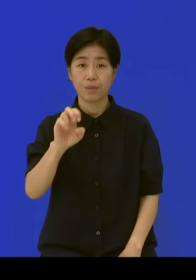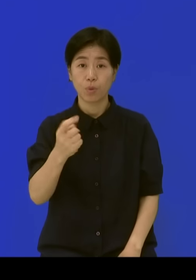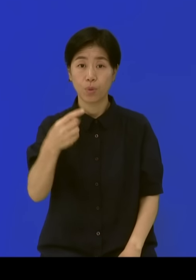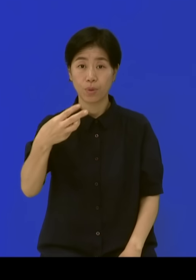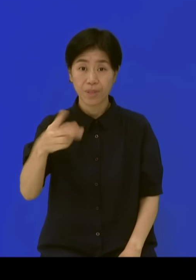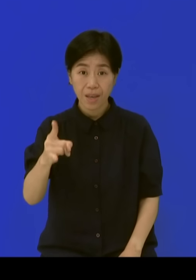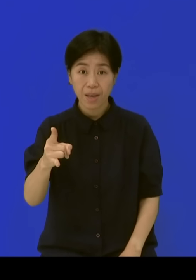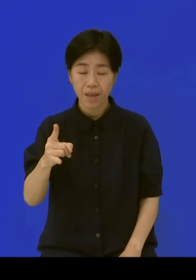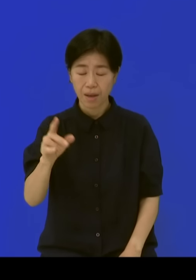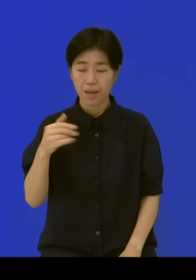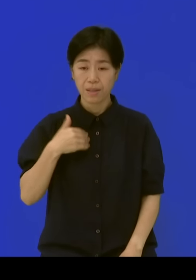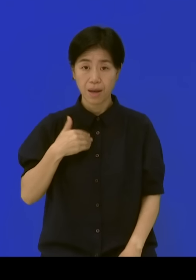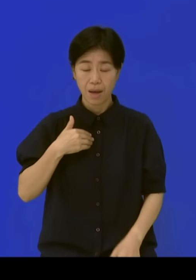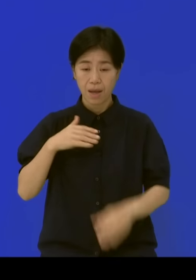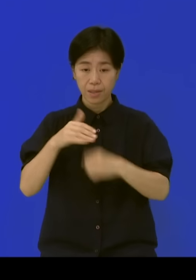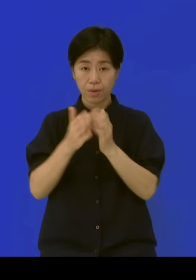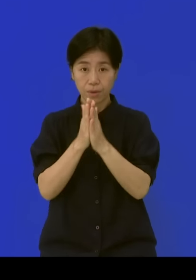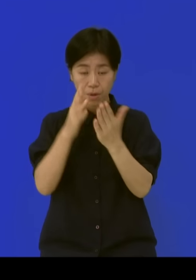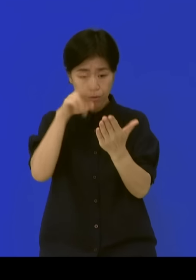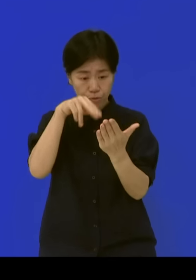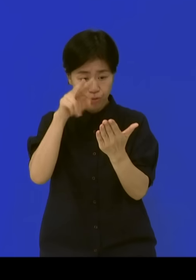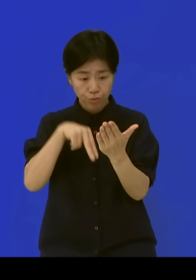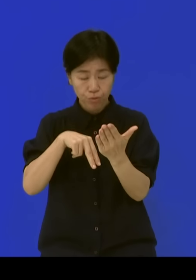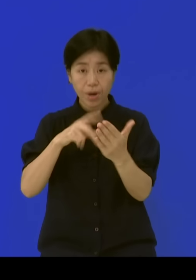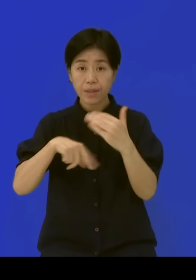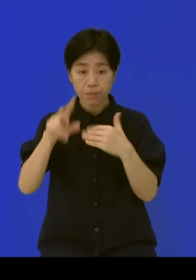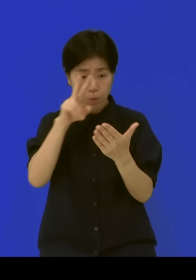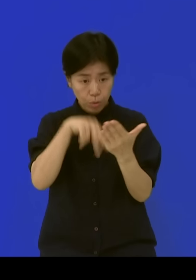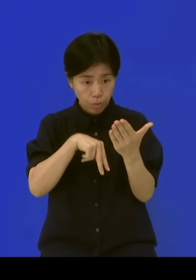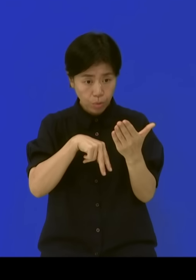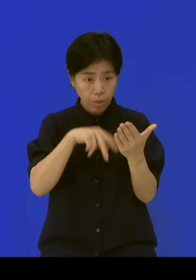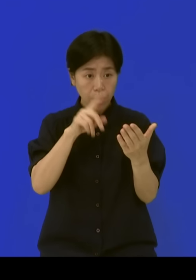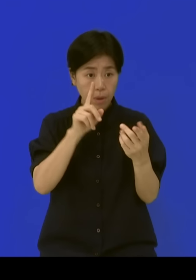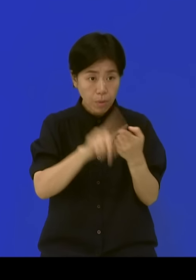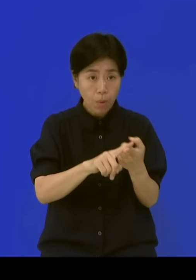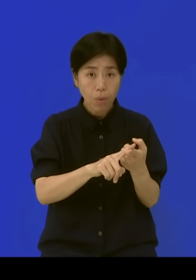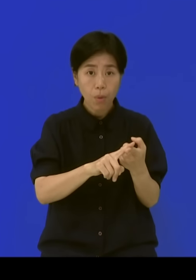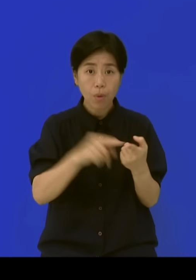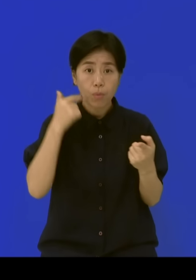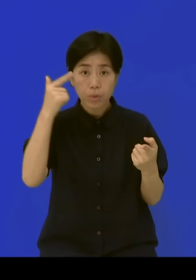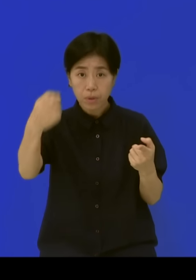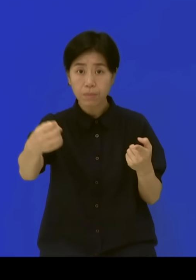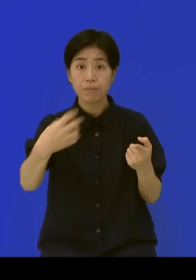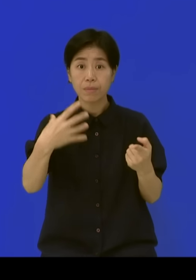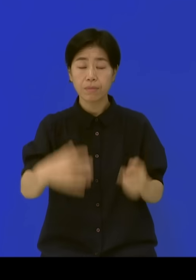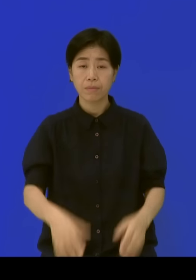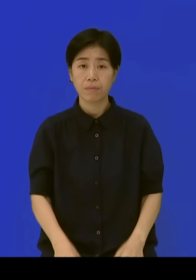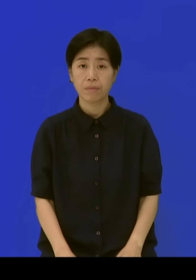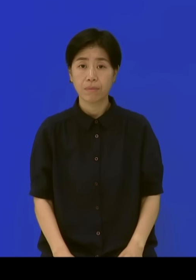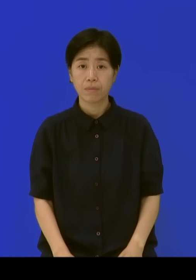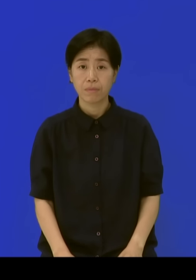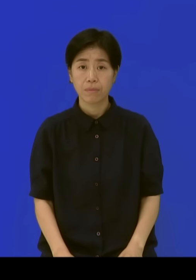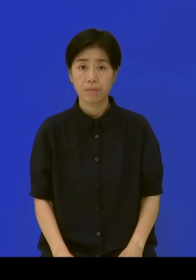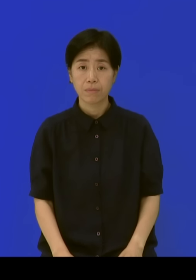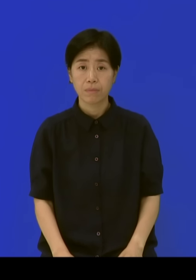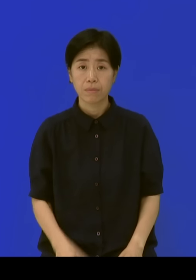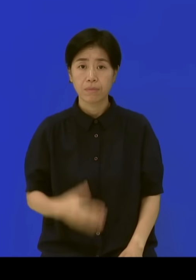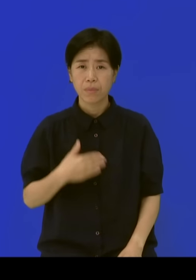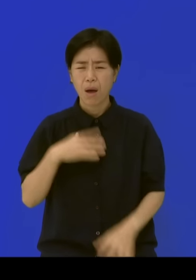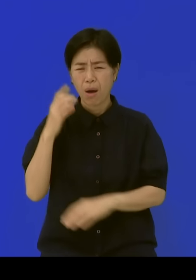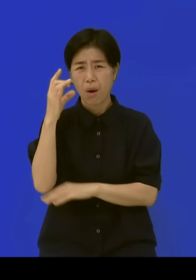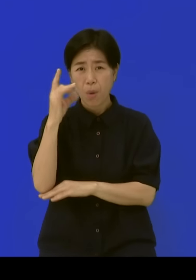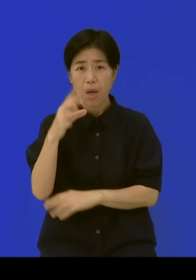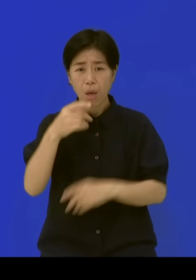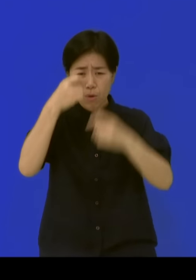그 말씀이거든요. 네. 근데 그 말씀을 듣는데 제가 울고 싶지 않은데 저는 예. 우는 게 부끄럽다고